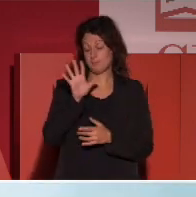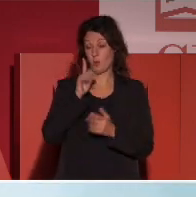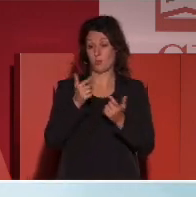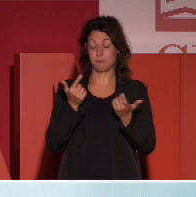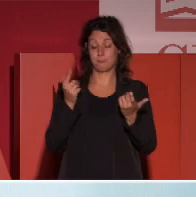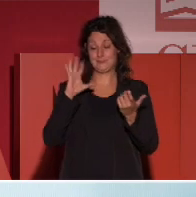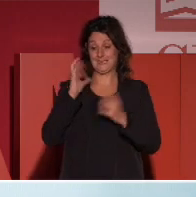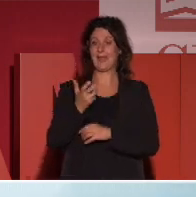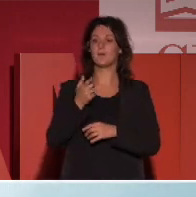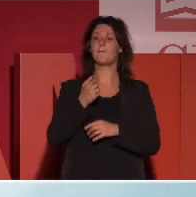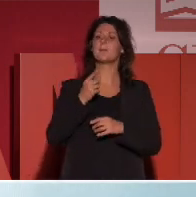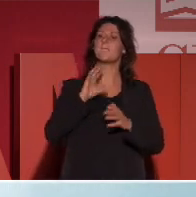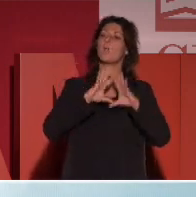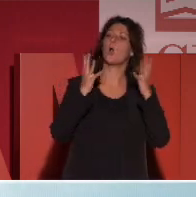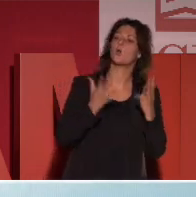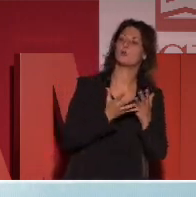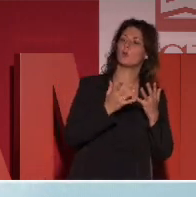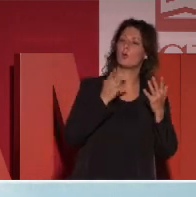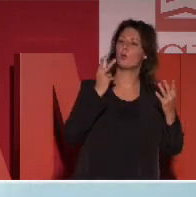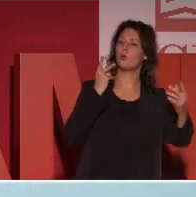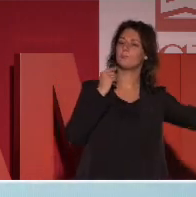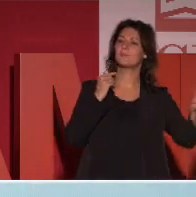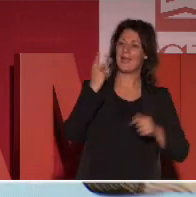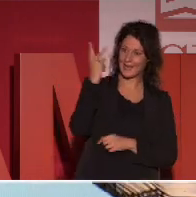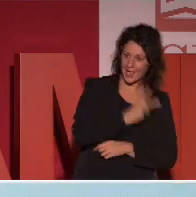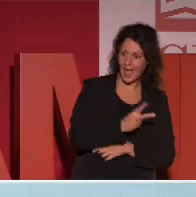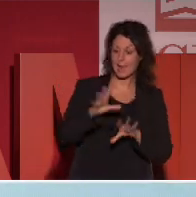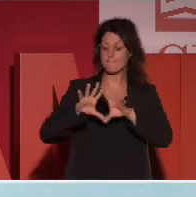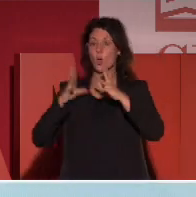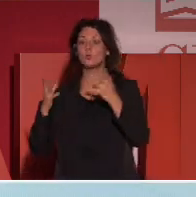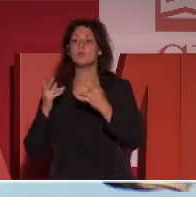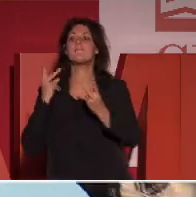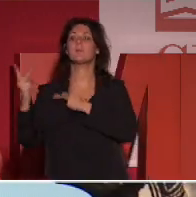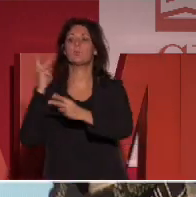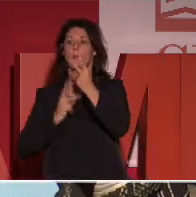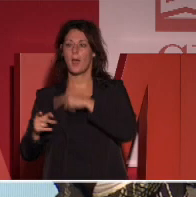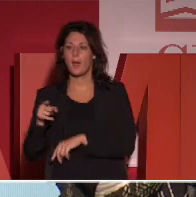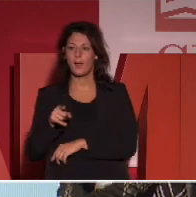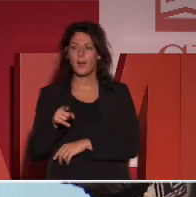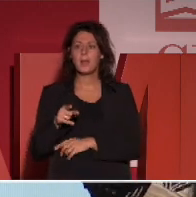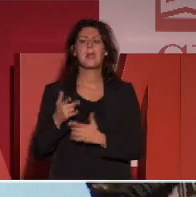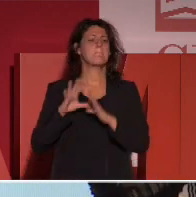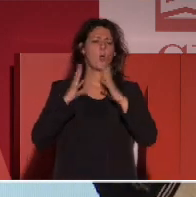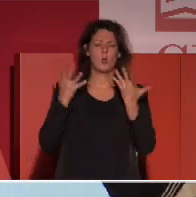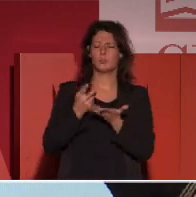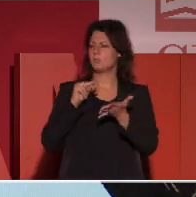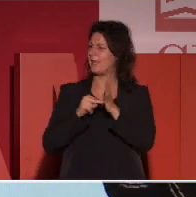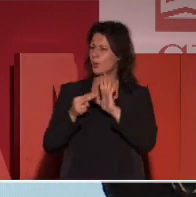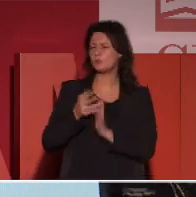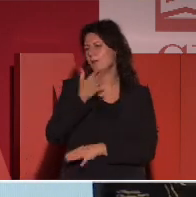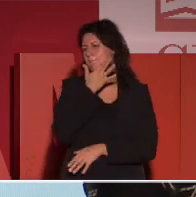reale la realtà vera è tutto quanto di meraviglioso il mondo delle tecnologie ci offre però mi